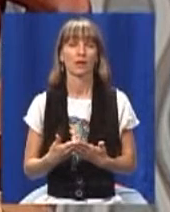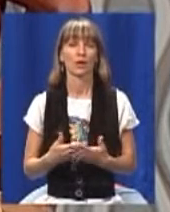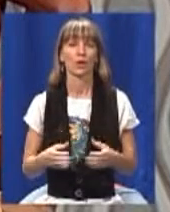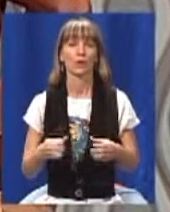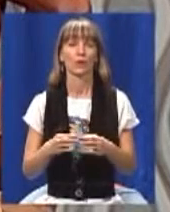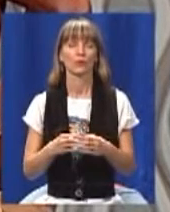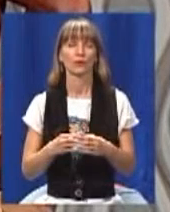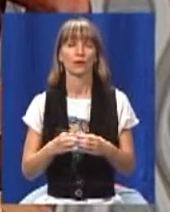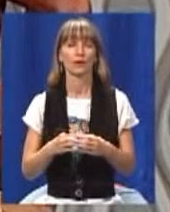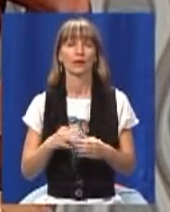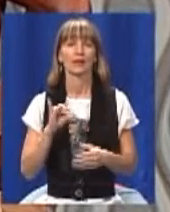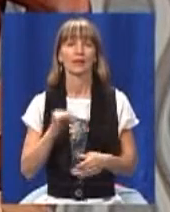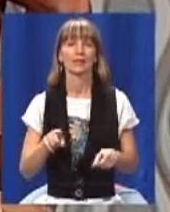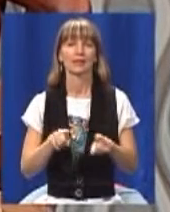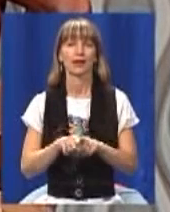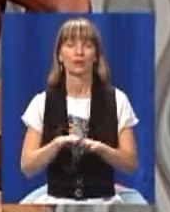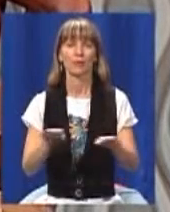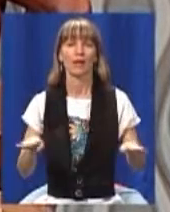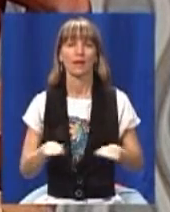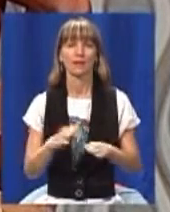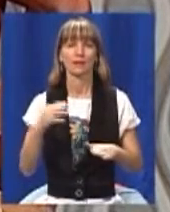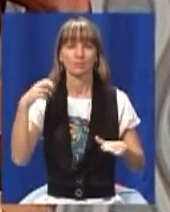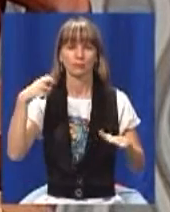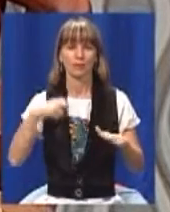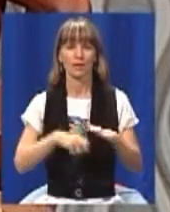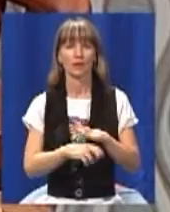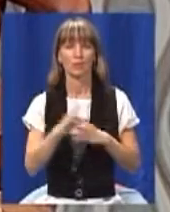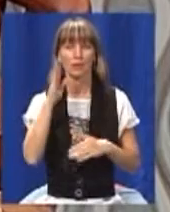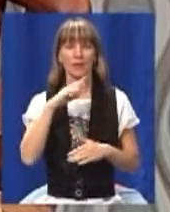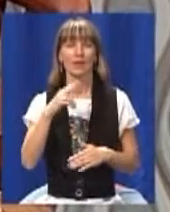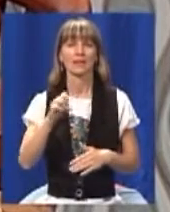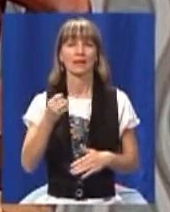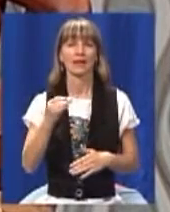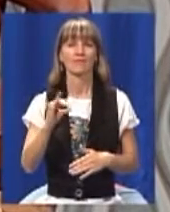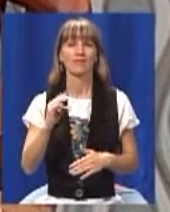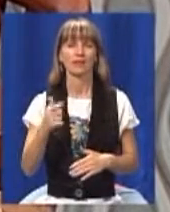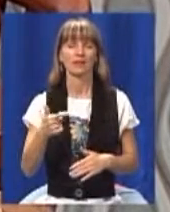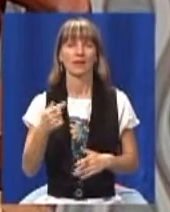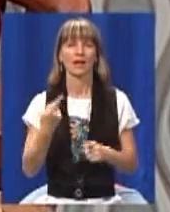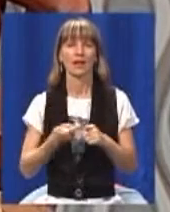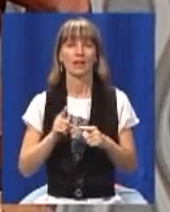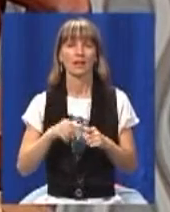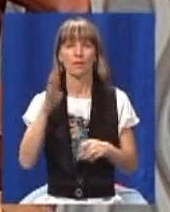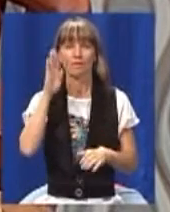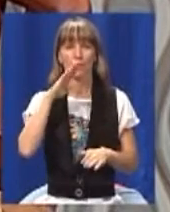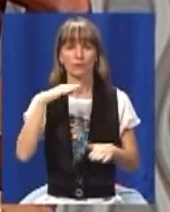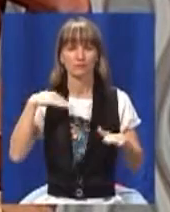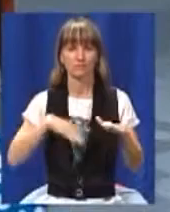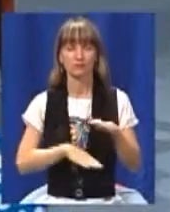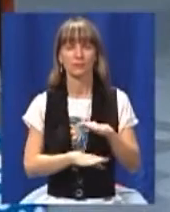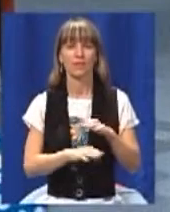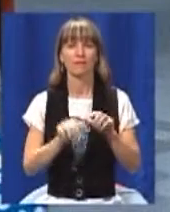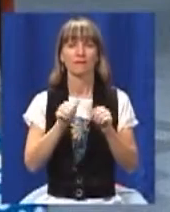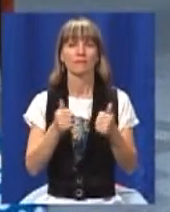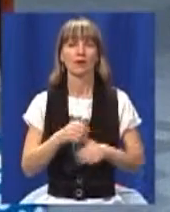гурток. І також плавати і пірнати під воду. Так ось, дайвінг – це пірнання, одна з форм підводного